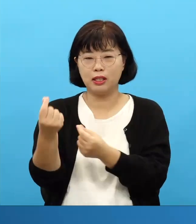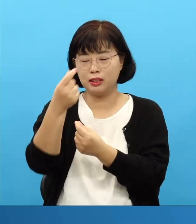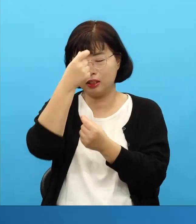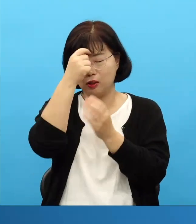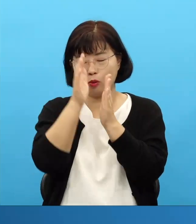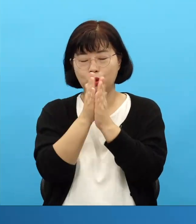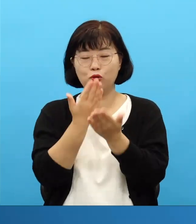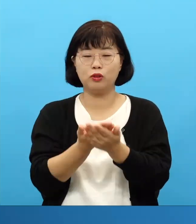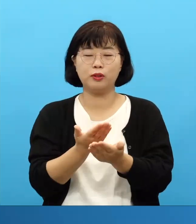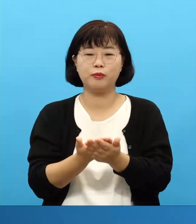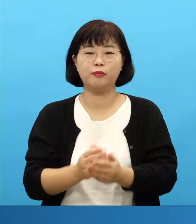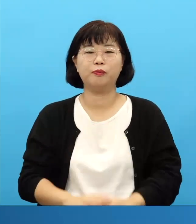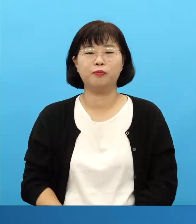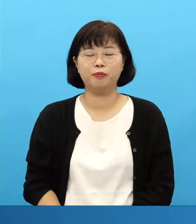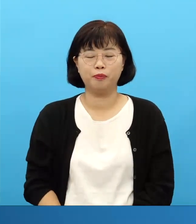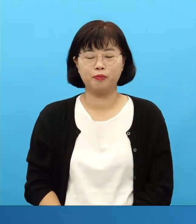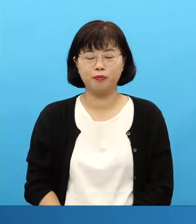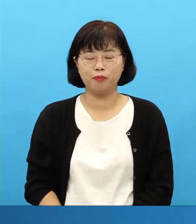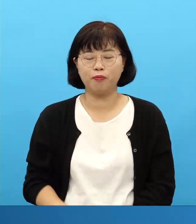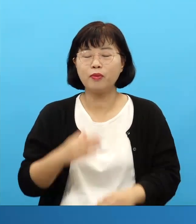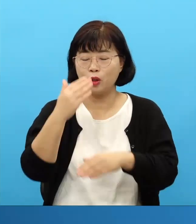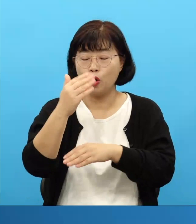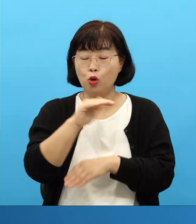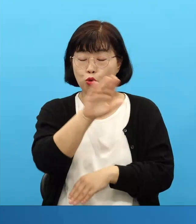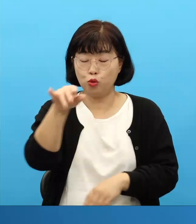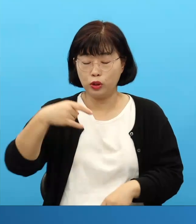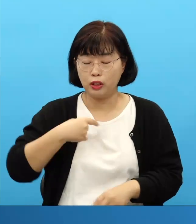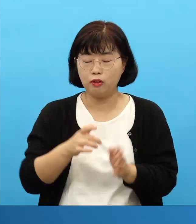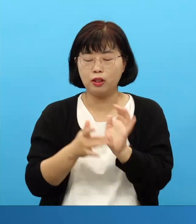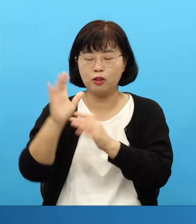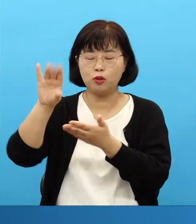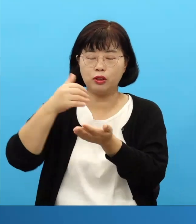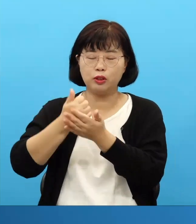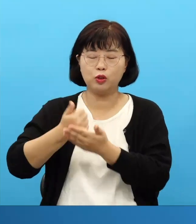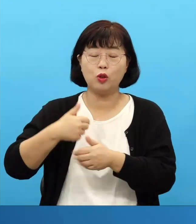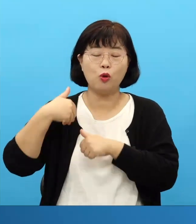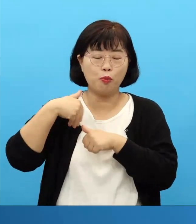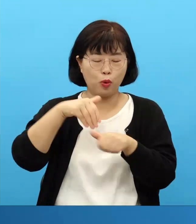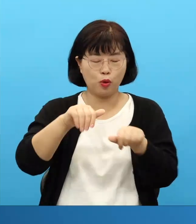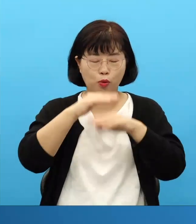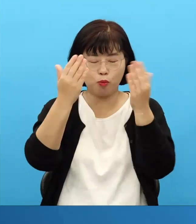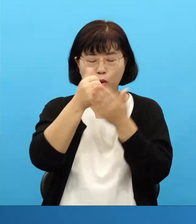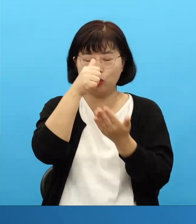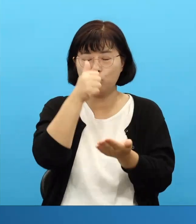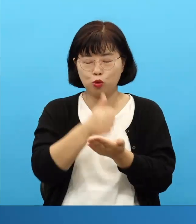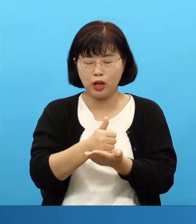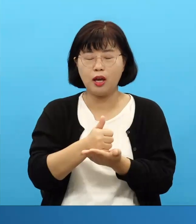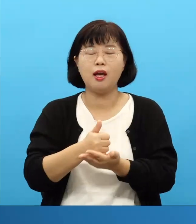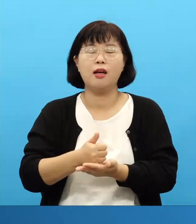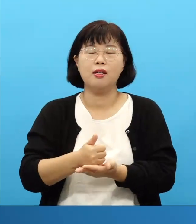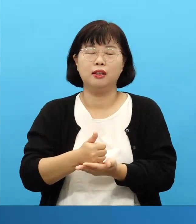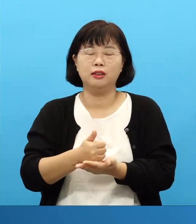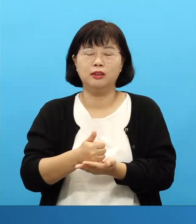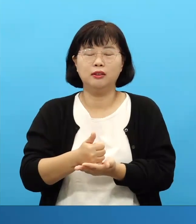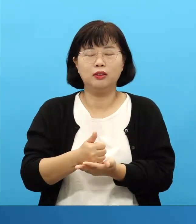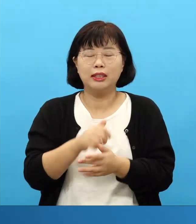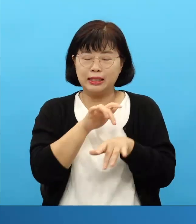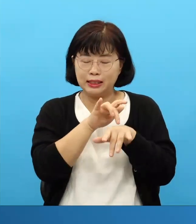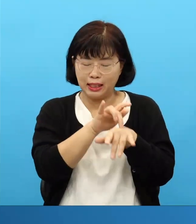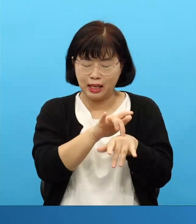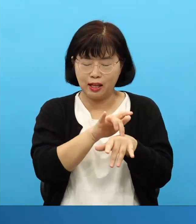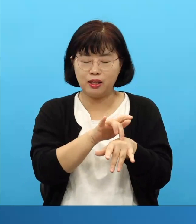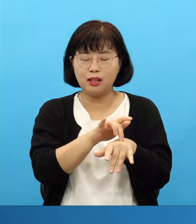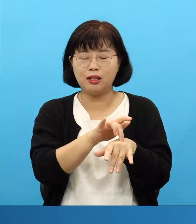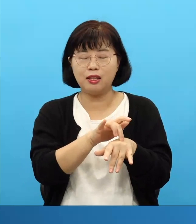business industry message. 우리에게 예수 그리스도를 보내주시고 모든 죄와 사탄과 하나님 떠난 불신앙에서